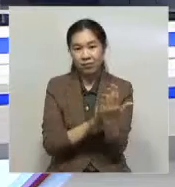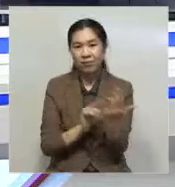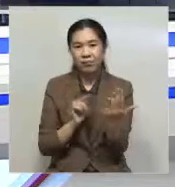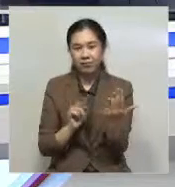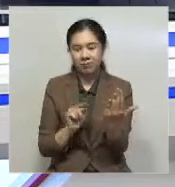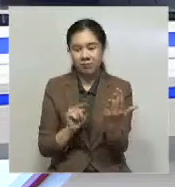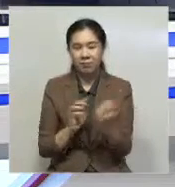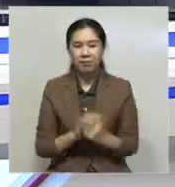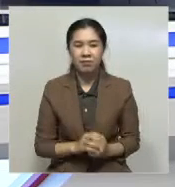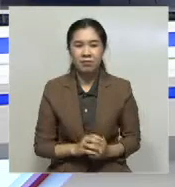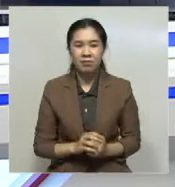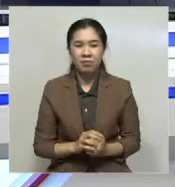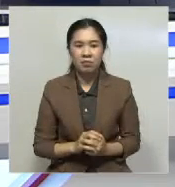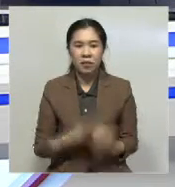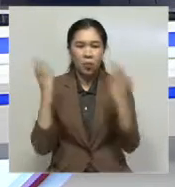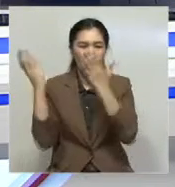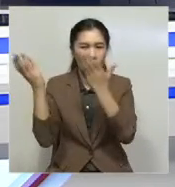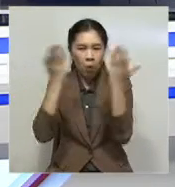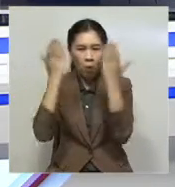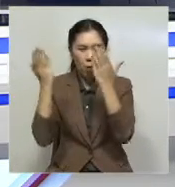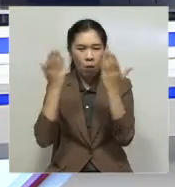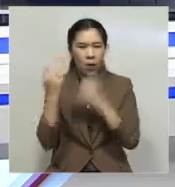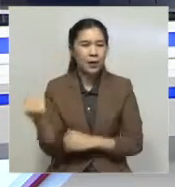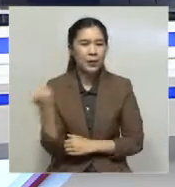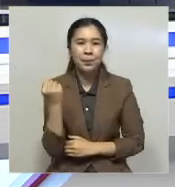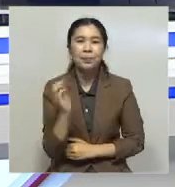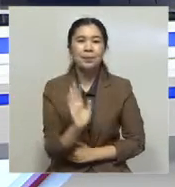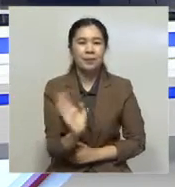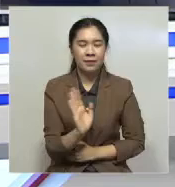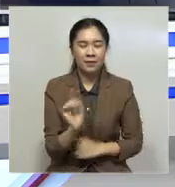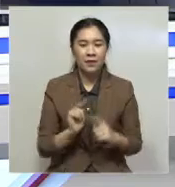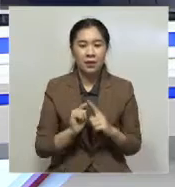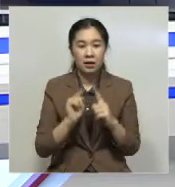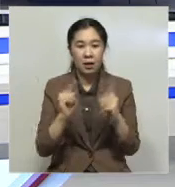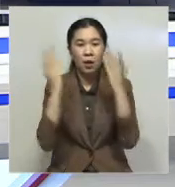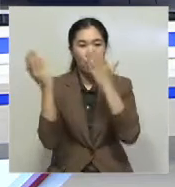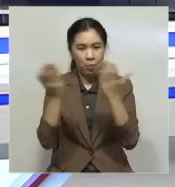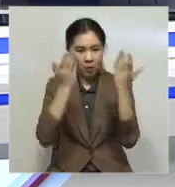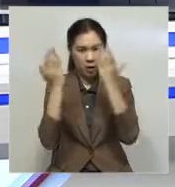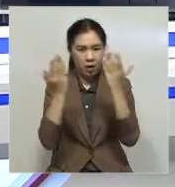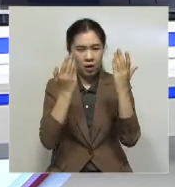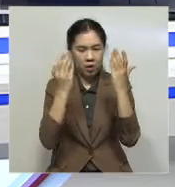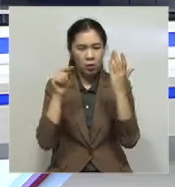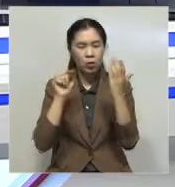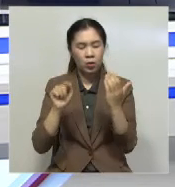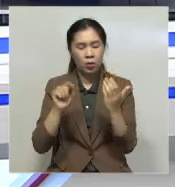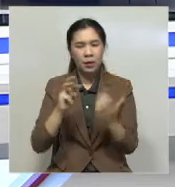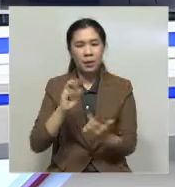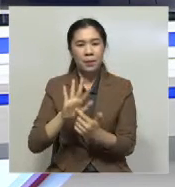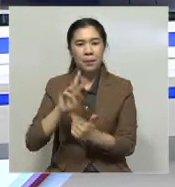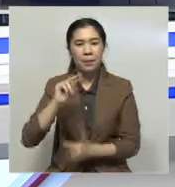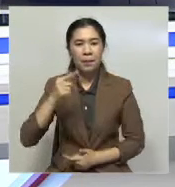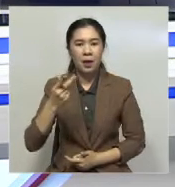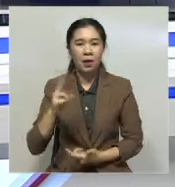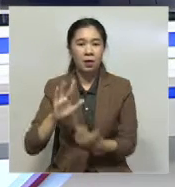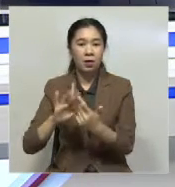ะถึงแม้ว่าประเทศไทยเราจะไม่ได้รับอิทธิพลโดยตรงจากพายุมังคุดนะคะแต่ว่าพายุลูกนี้ก็ไปเหนี่ยวนำมรสุมตะวันตกเฉียงใ